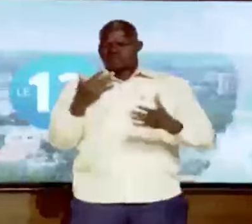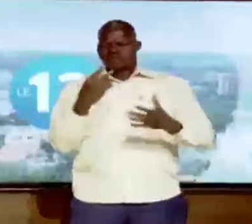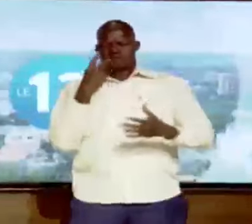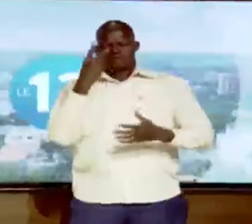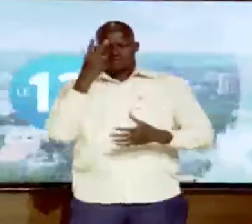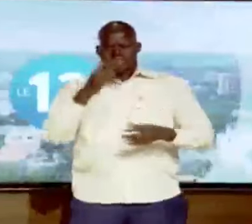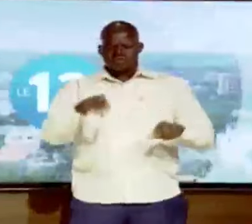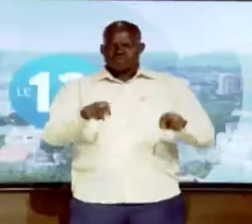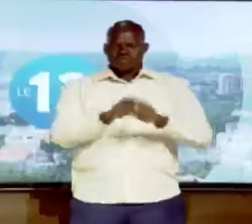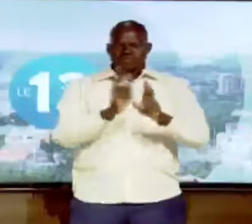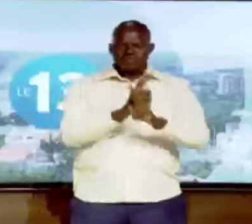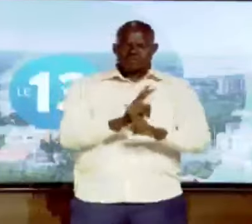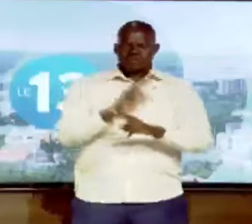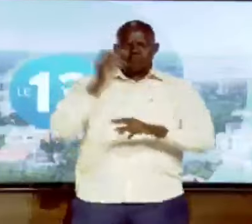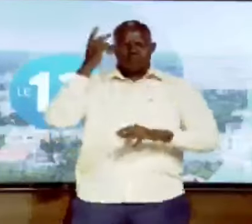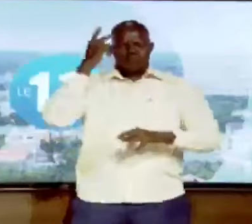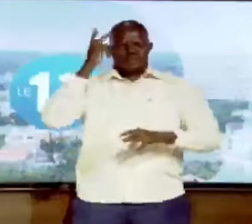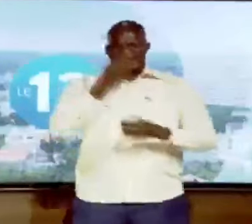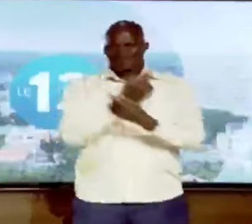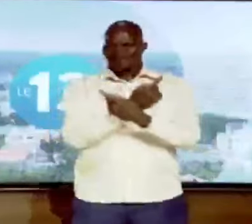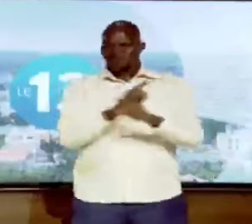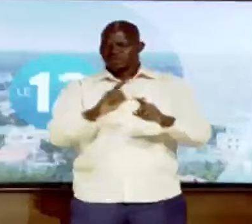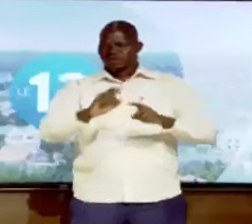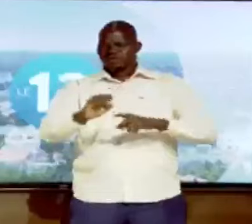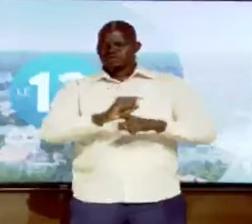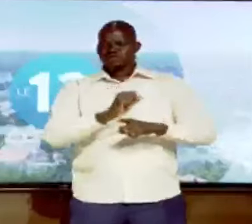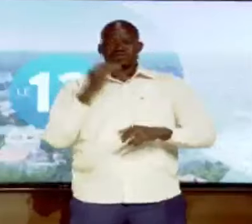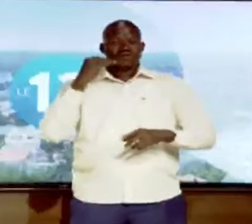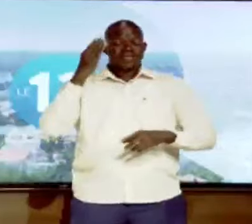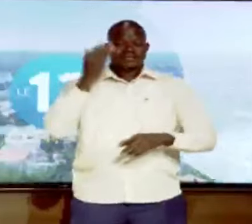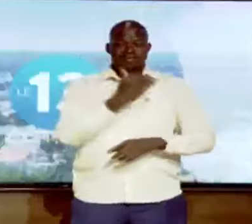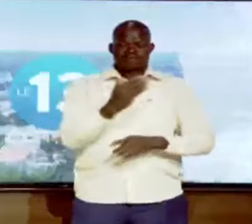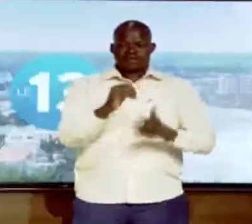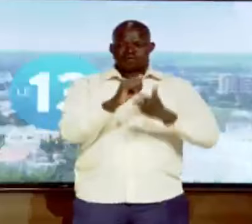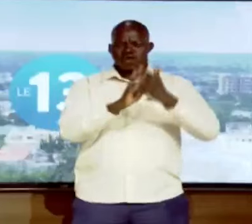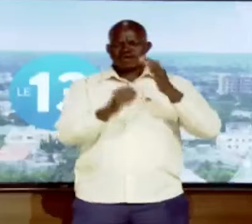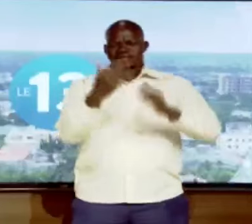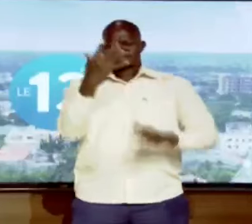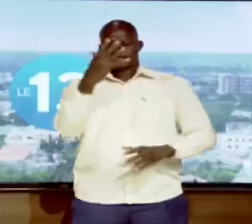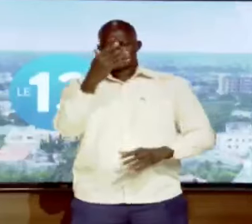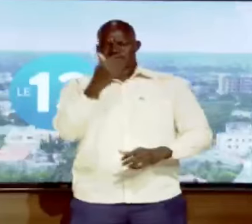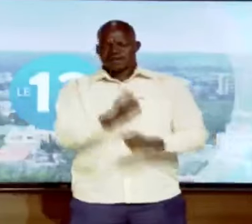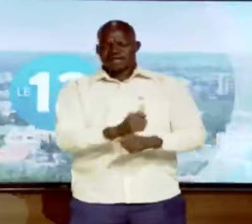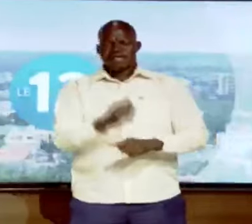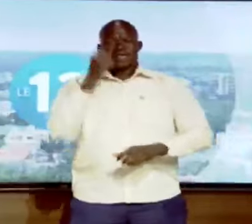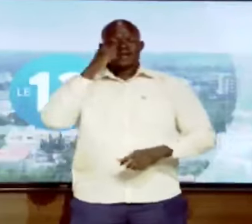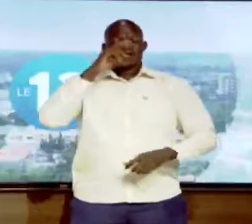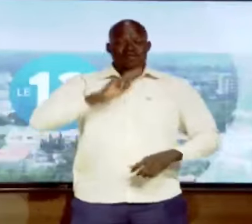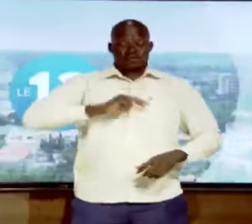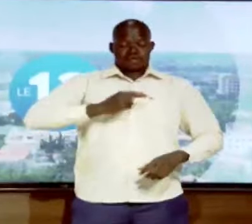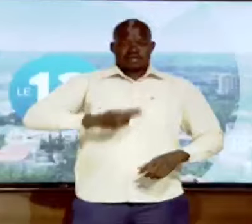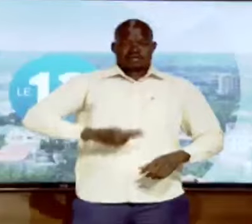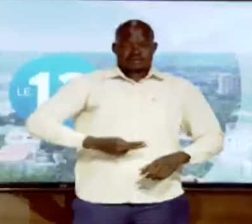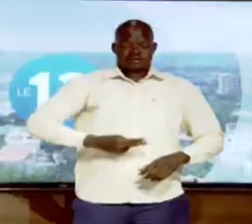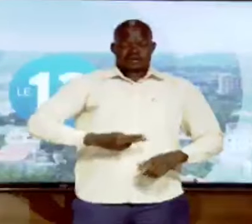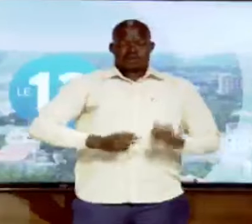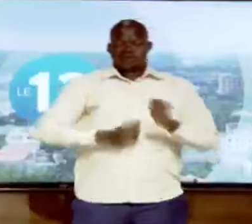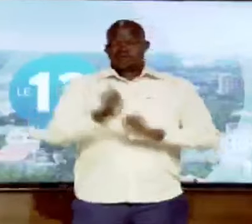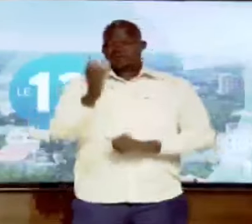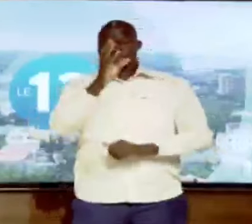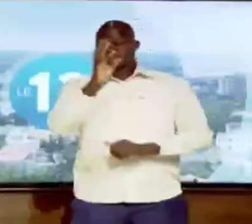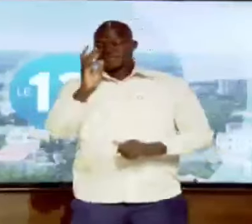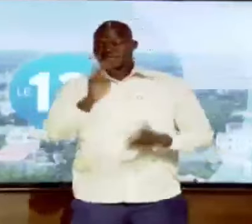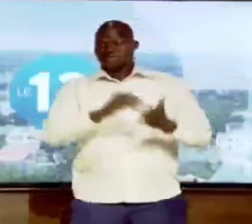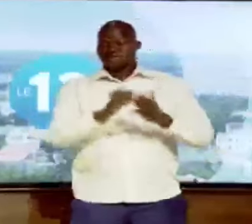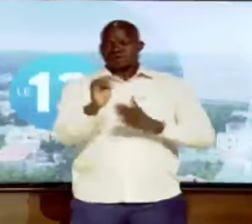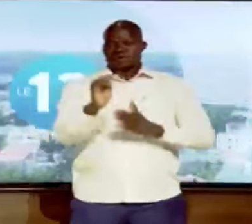par le maintien de la politique de gratuité des soins chez les enfants de moins de 5 ans et des femmes plus de 16 millions de prestations ont ainsi